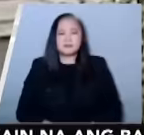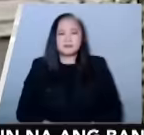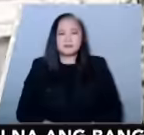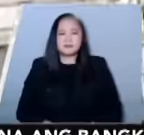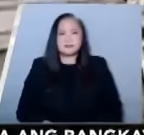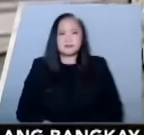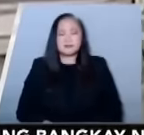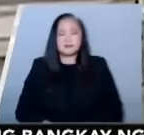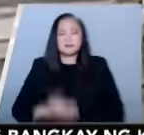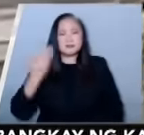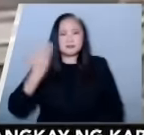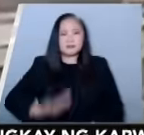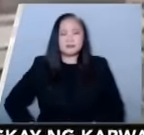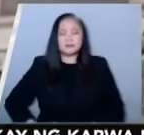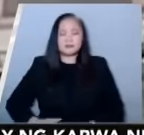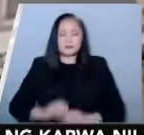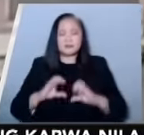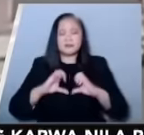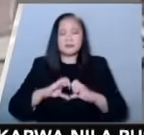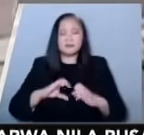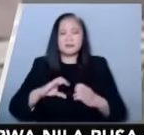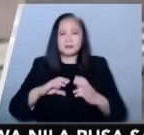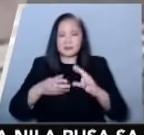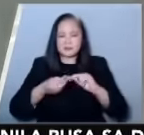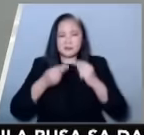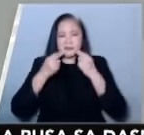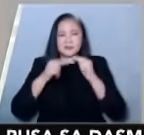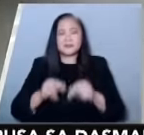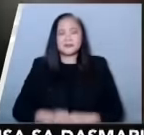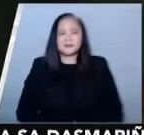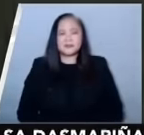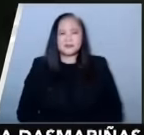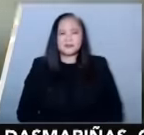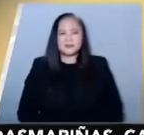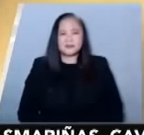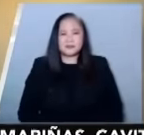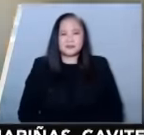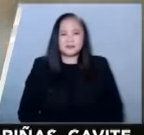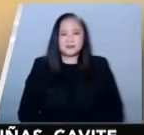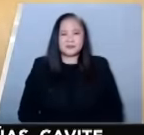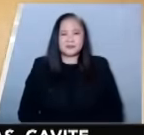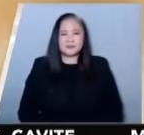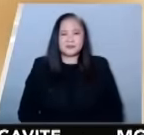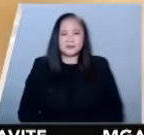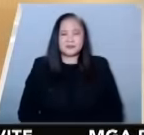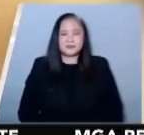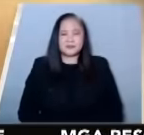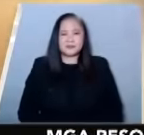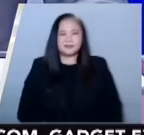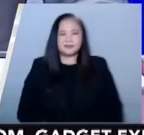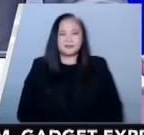Kalinog ng GMA Regional TV Balitang Bicolandia para sa GMA Integrated News.